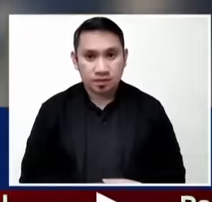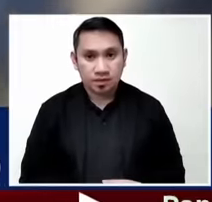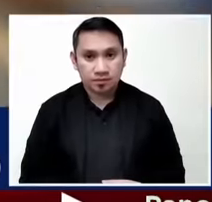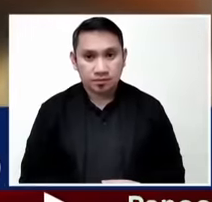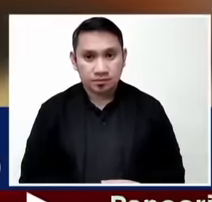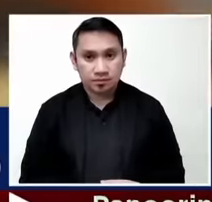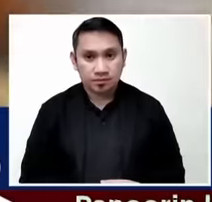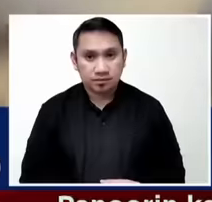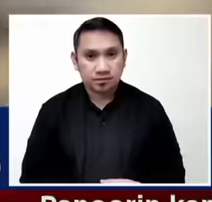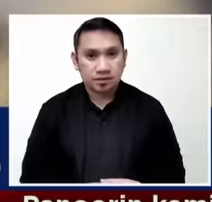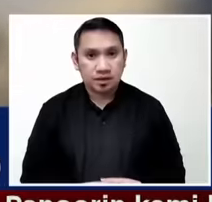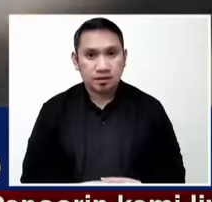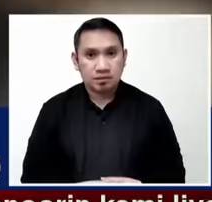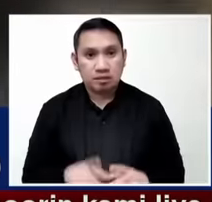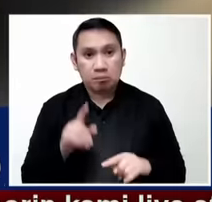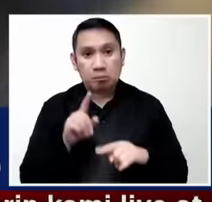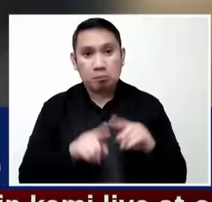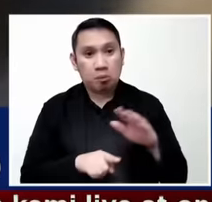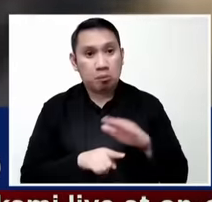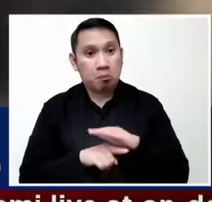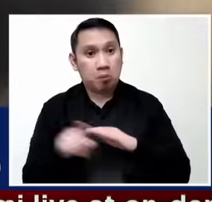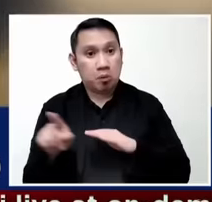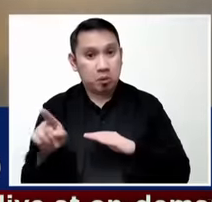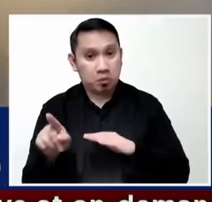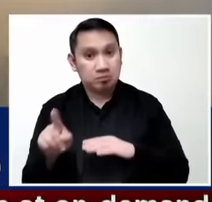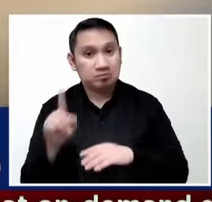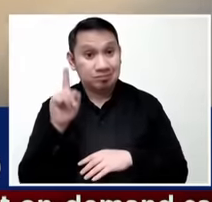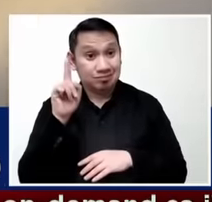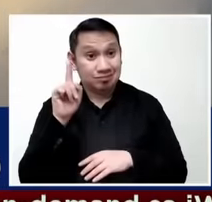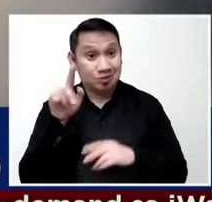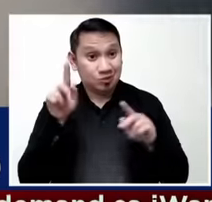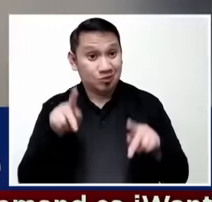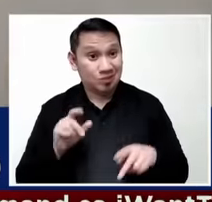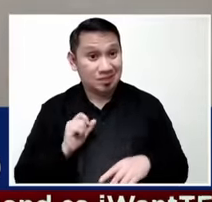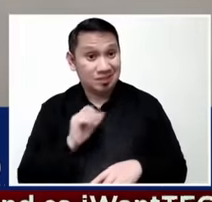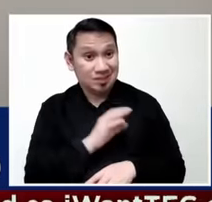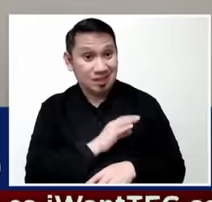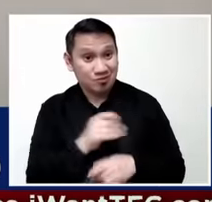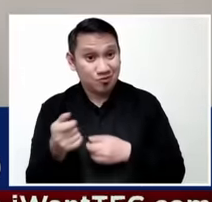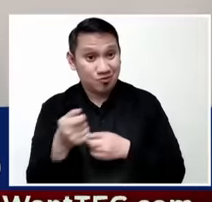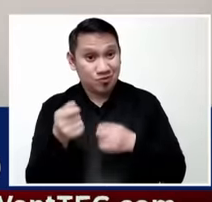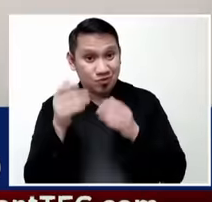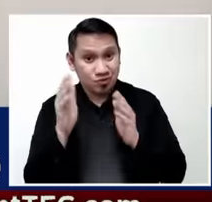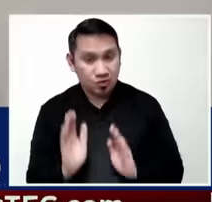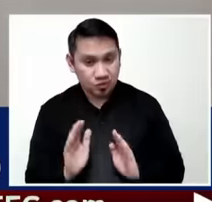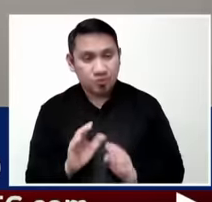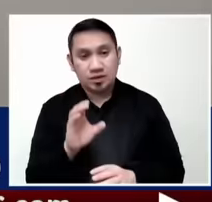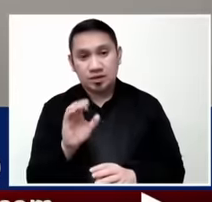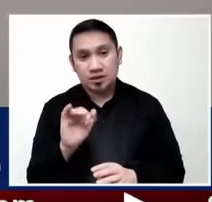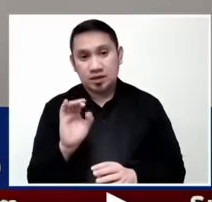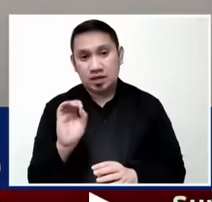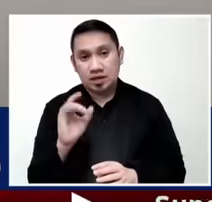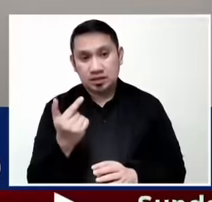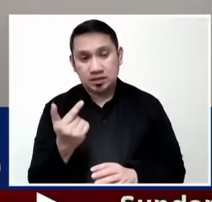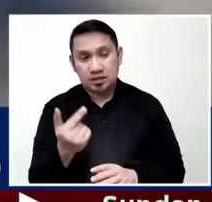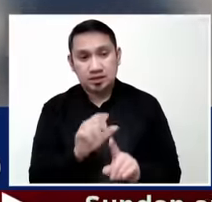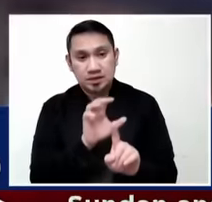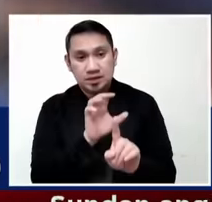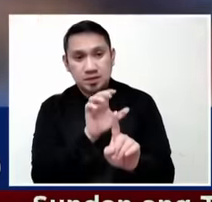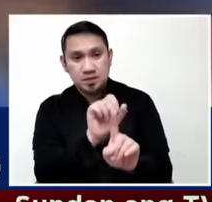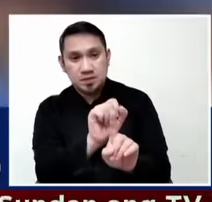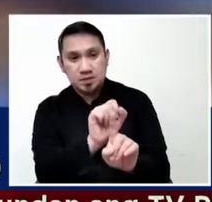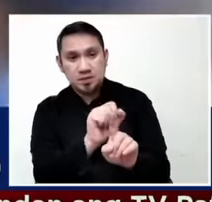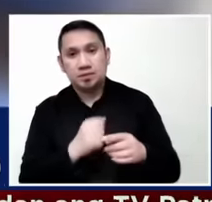Hindi na nakapalagpa ang isang Bureau of Fire Protection personnel nang aresto yun ang mga tauhan ng CIDG Anti-Organized Crime